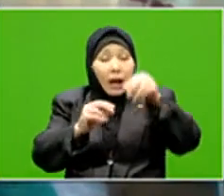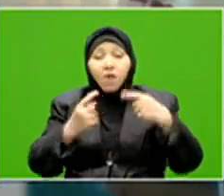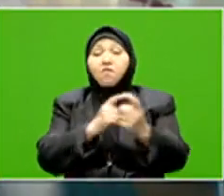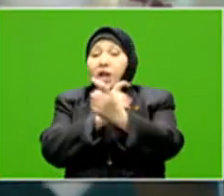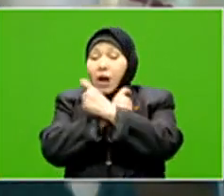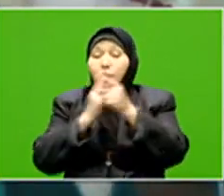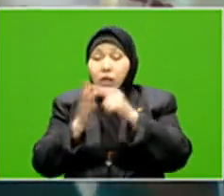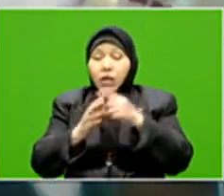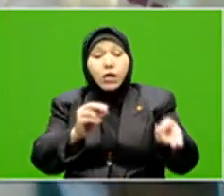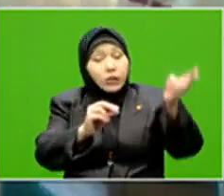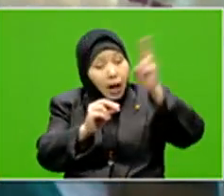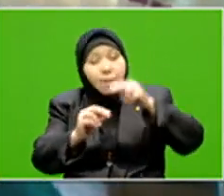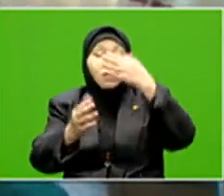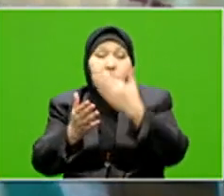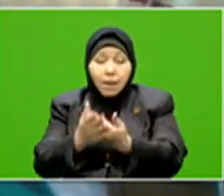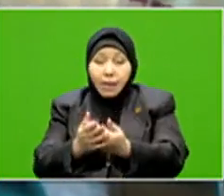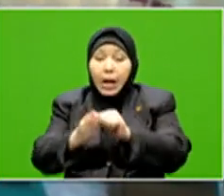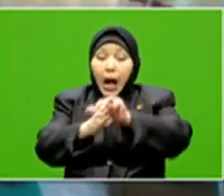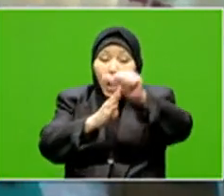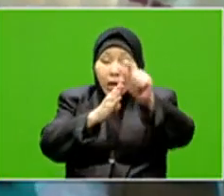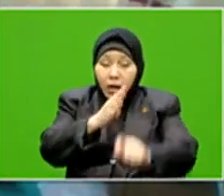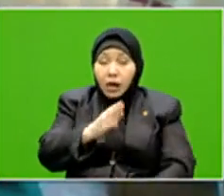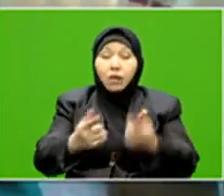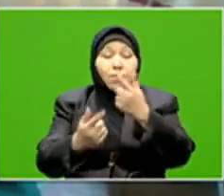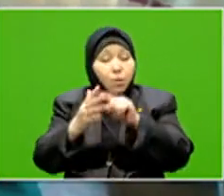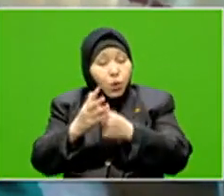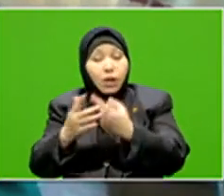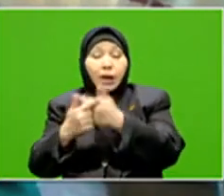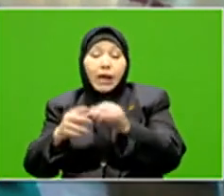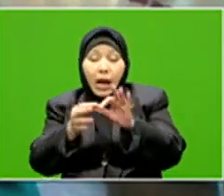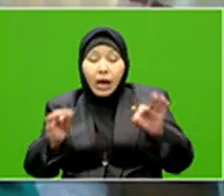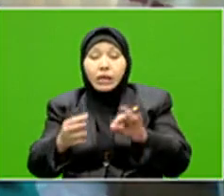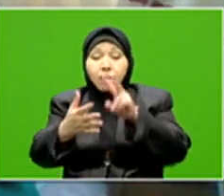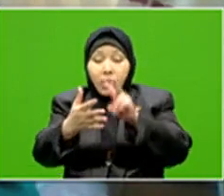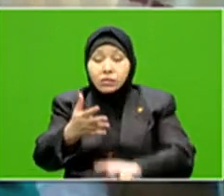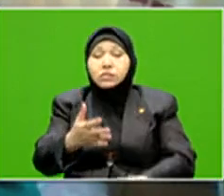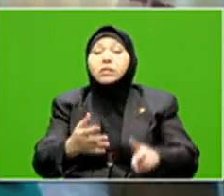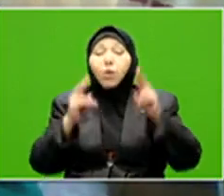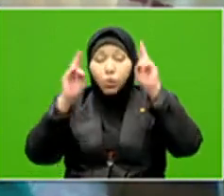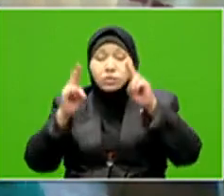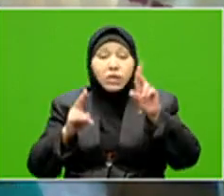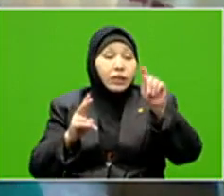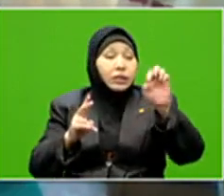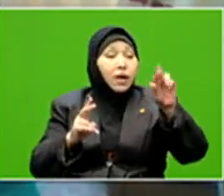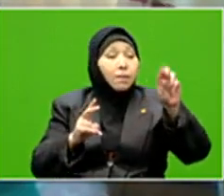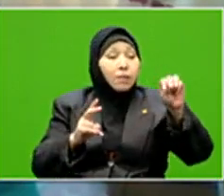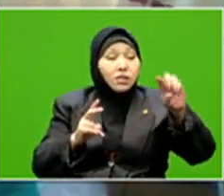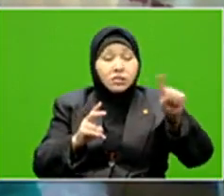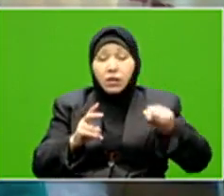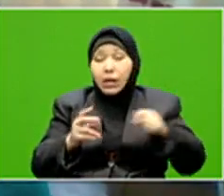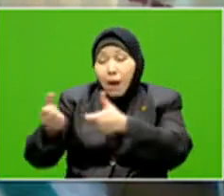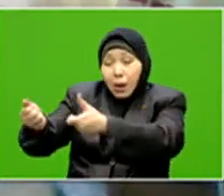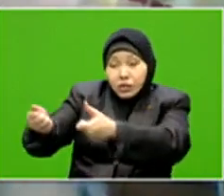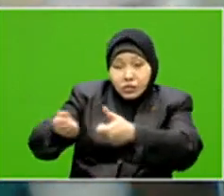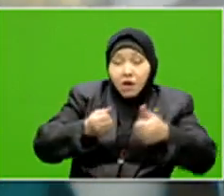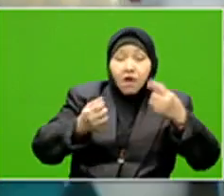ceritanya sampai kepada cerita akhirat, bermula daripada ayat yang dibacakan oleh Ustaz Tarmizi sebentar tadi, akan diseret Fir'aun